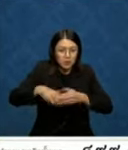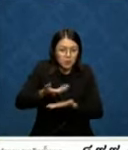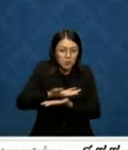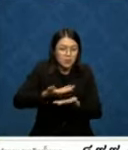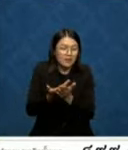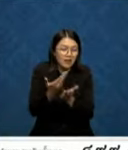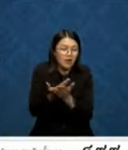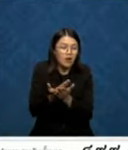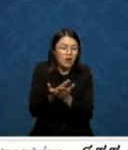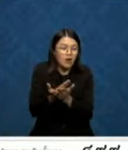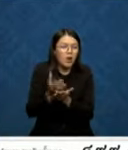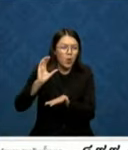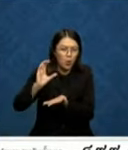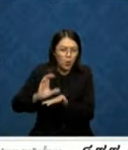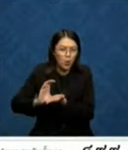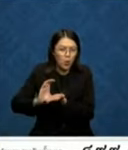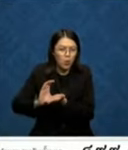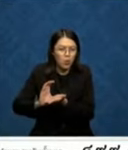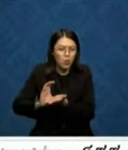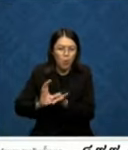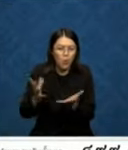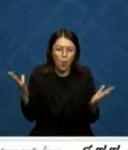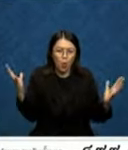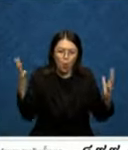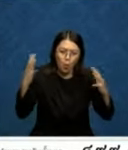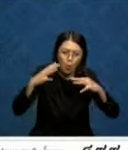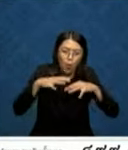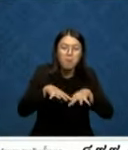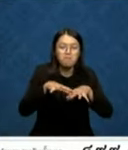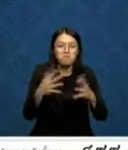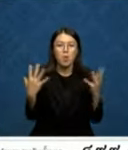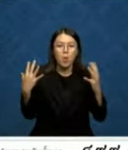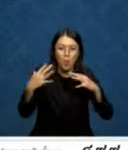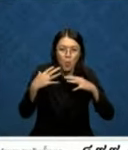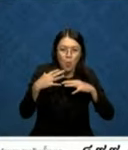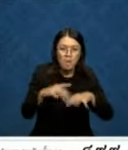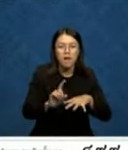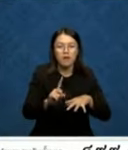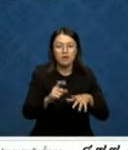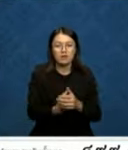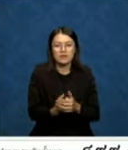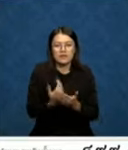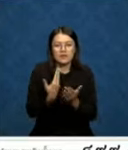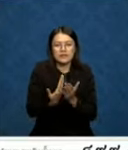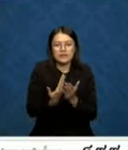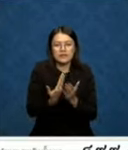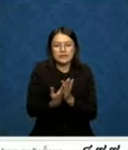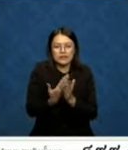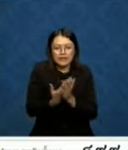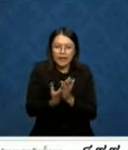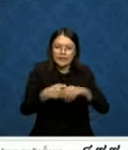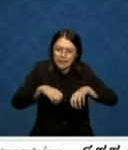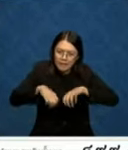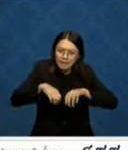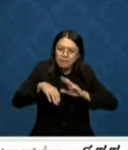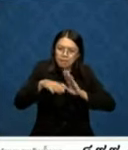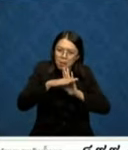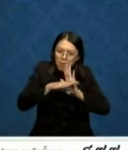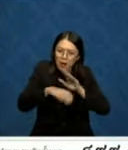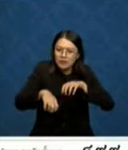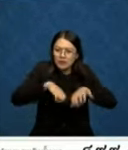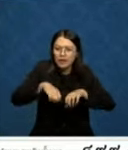มาณแบบรวมห่อหรือว่าเป็นแพ็กเกจซึ่งเป็นการใช้เทคนิคใน